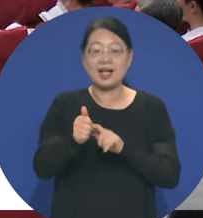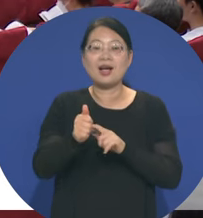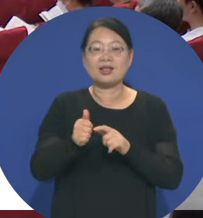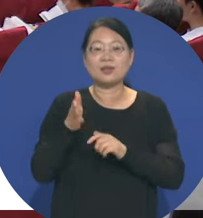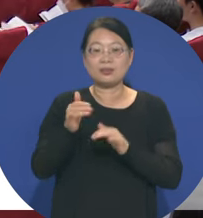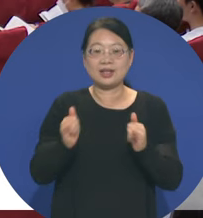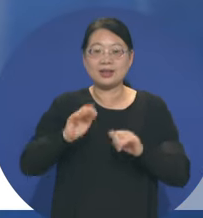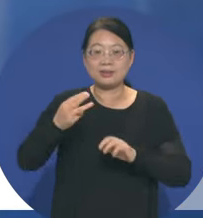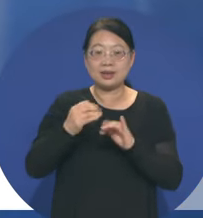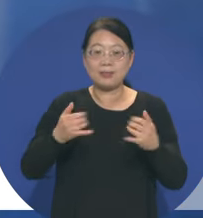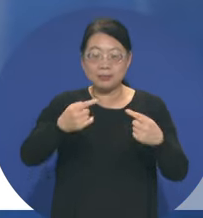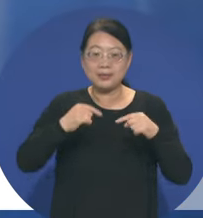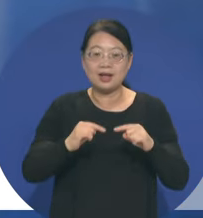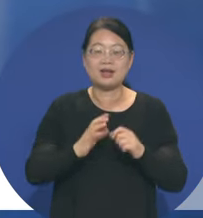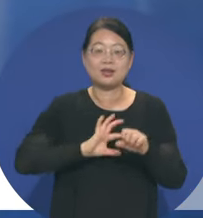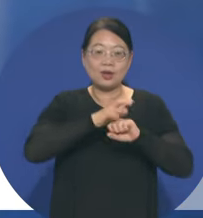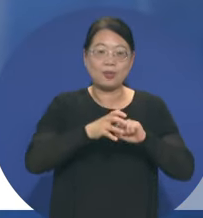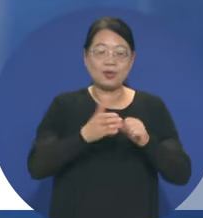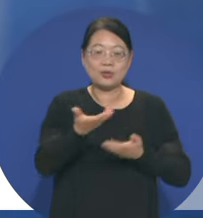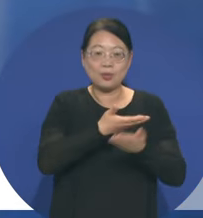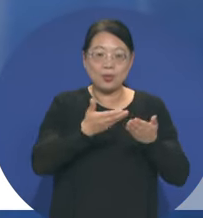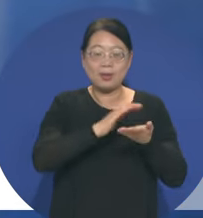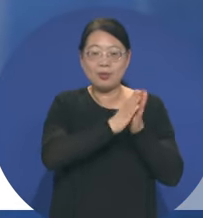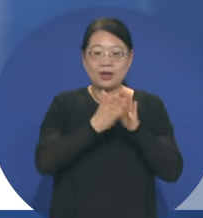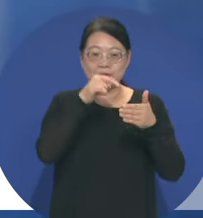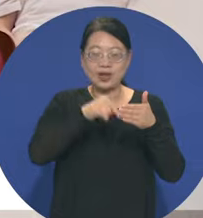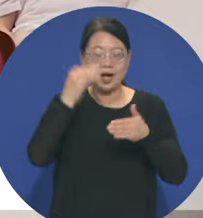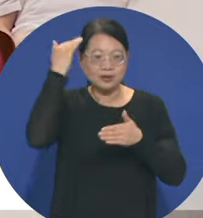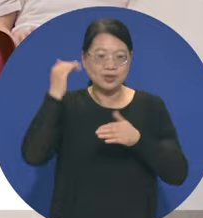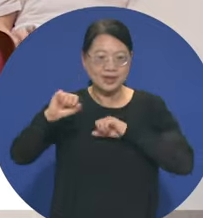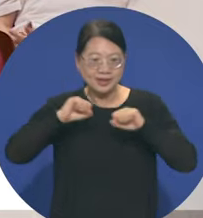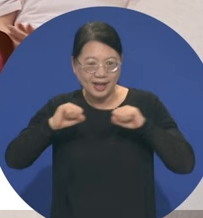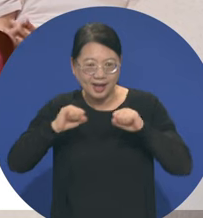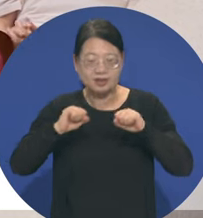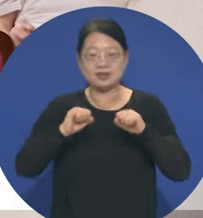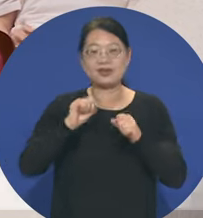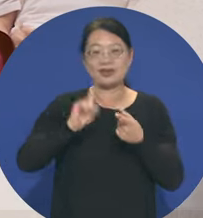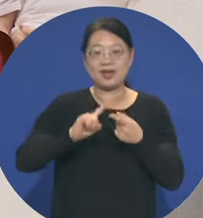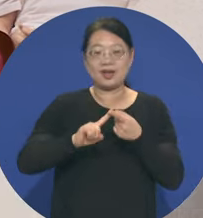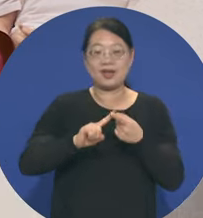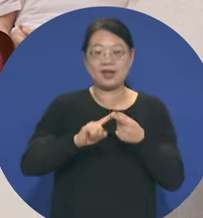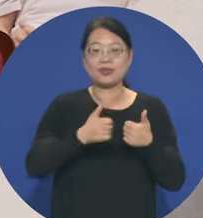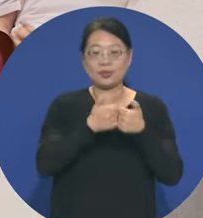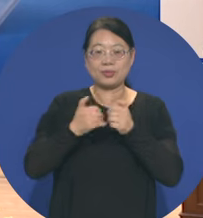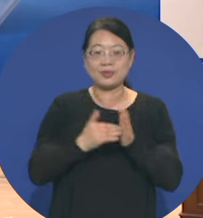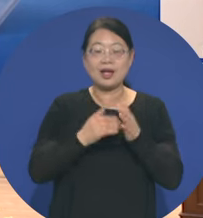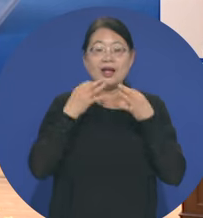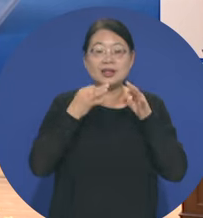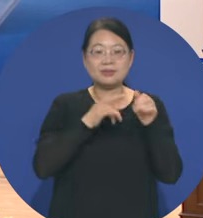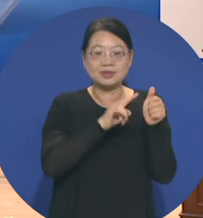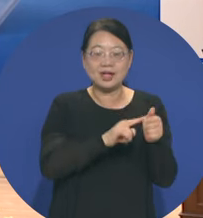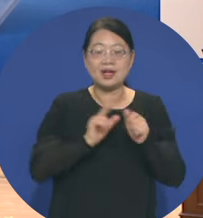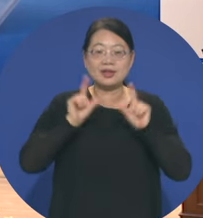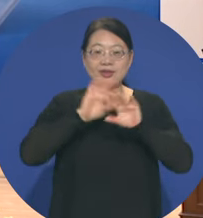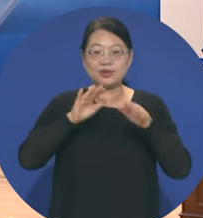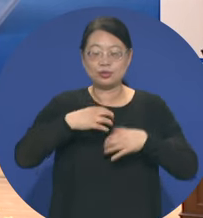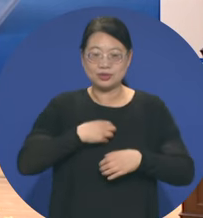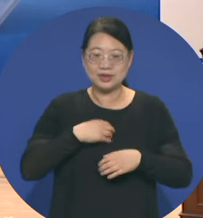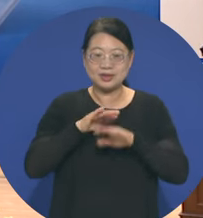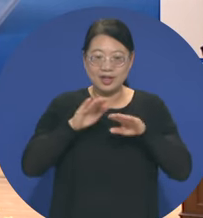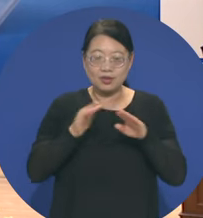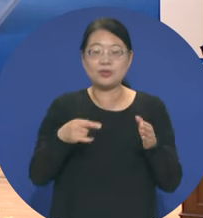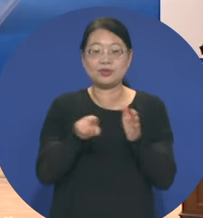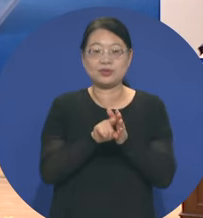참석했으며 글로벌 통상환경 변화 속 한국의 대응에 대해 논의했습니다 특히 김동현 지사는 기후위기